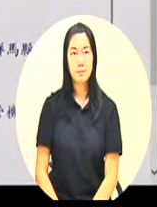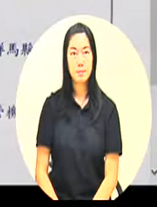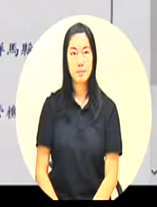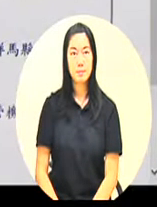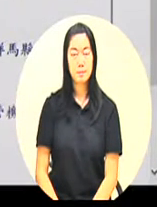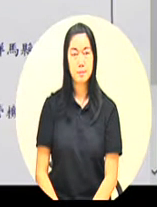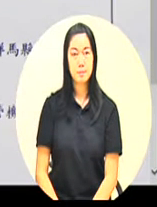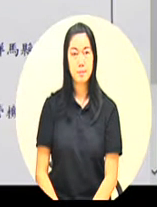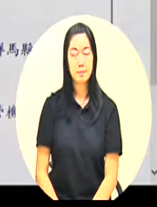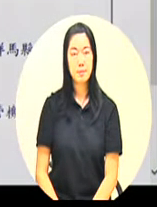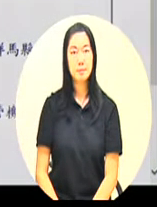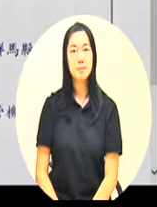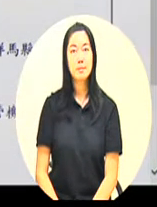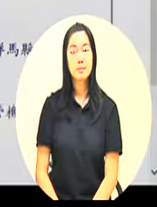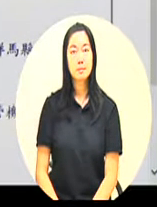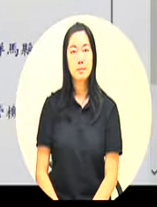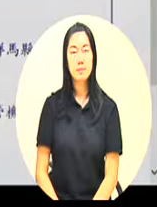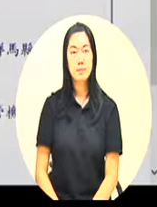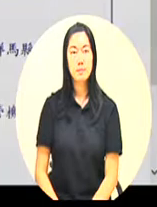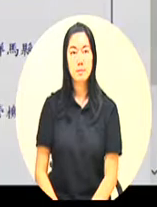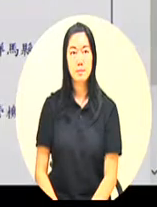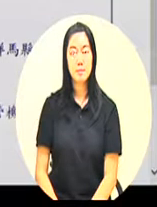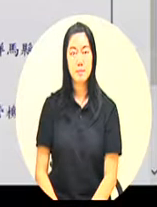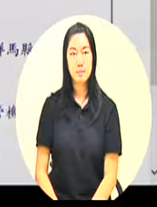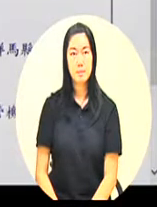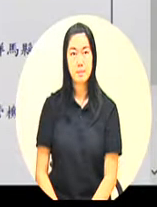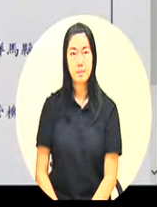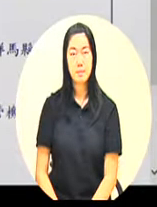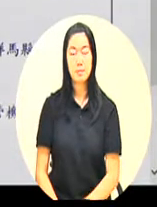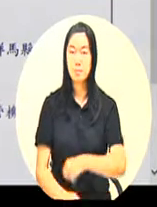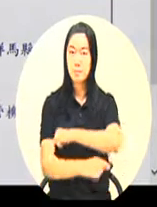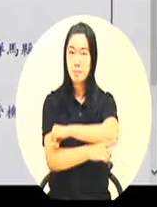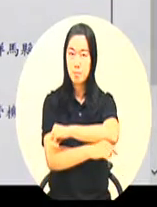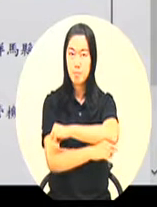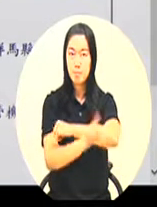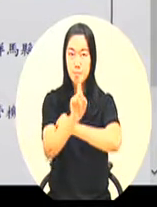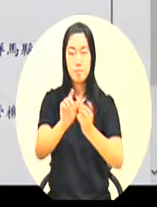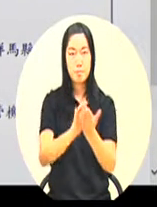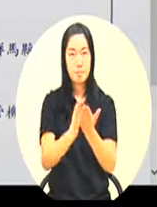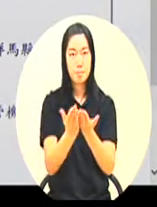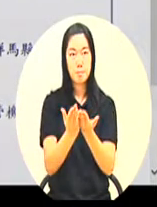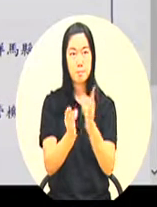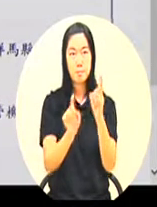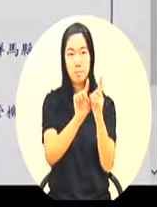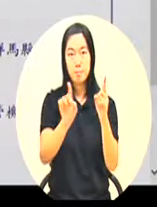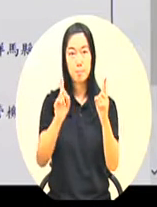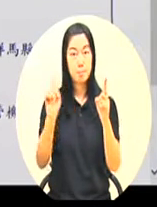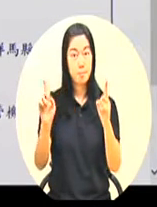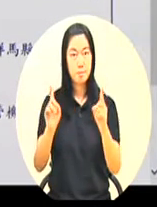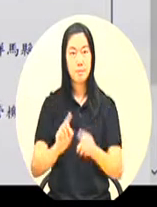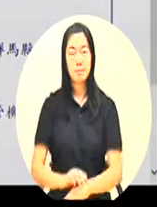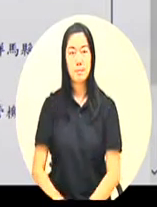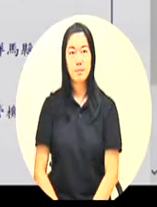B9 之一册，请看最后一页一之一页。